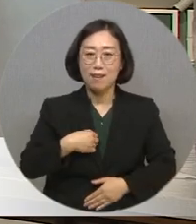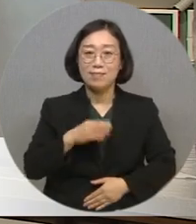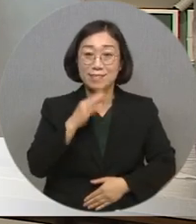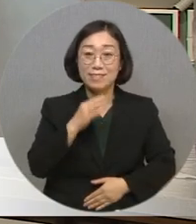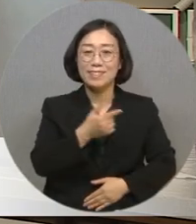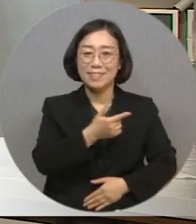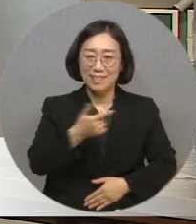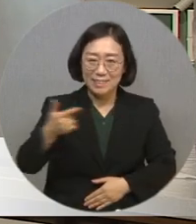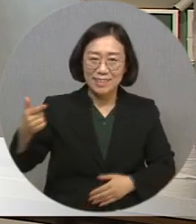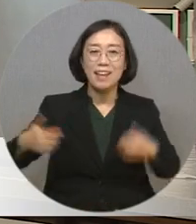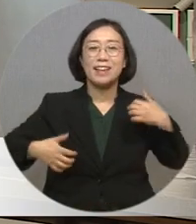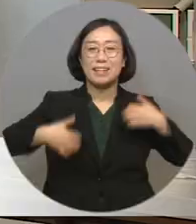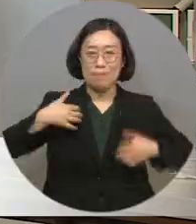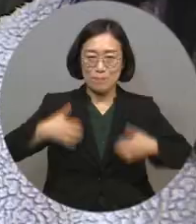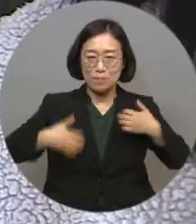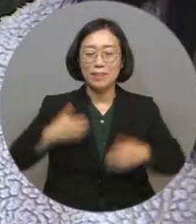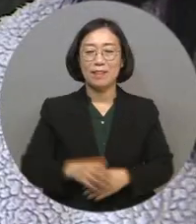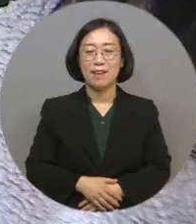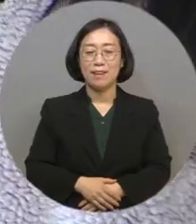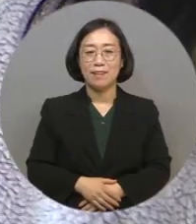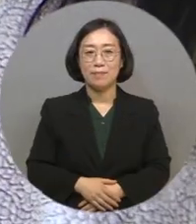있어서 매우 기쁘다고 생각합니다.